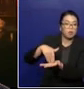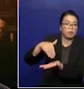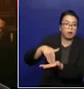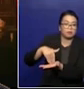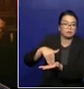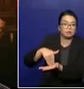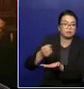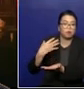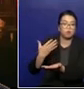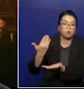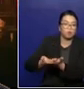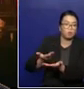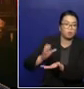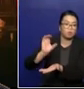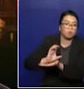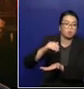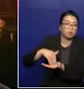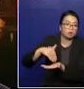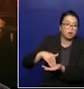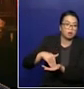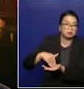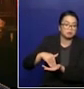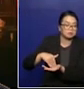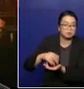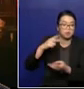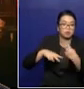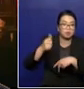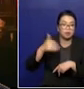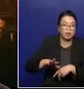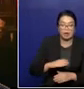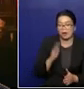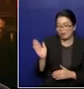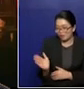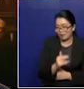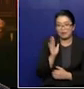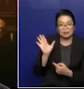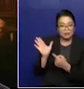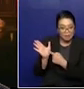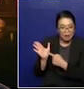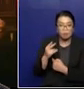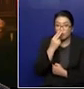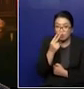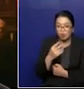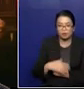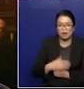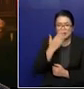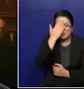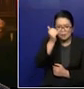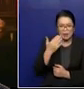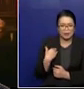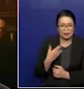ลด์แผ่นต่อไปท่านจะรู้เลยท่านจะเกิดความแจ่มแจ้งแดงแจ๋วว่าอ๋อมีหน้างบกลางอย่างนี้ในสมัยรัฐบาลพลเอก